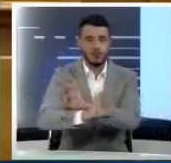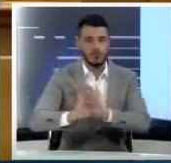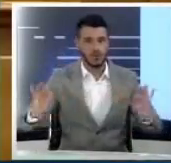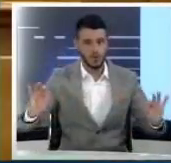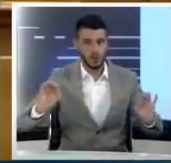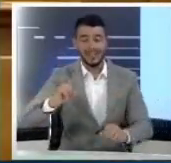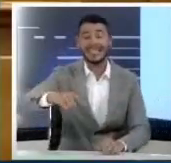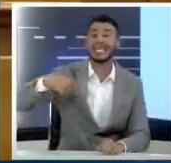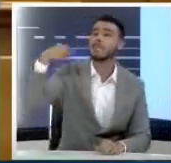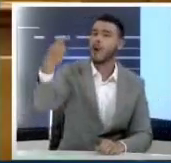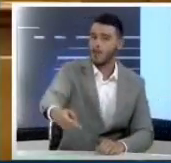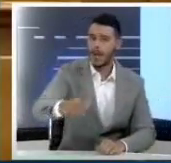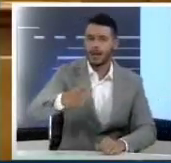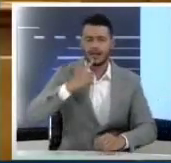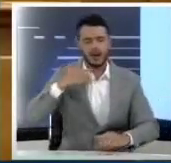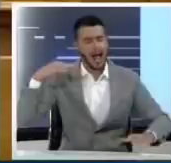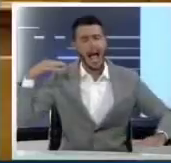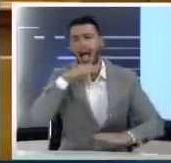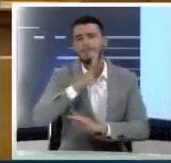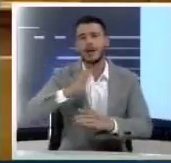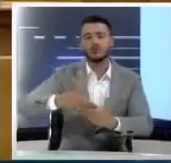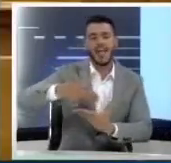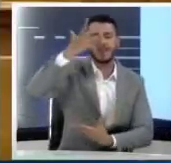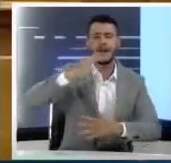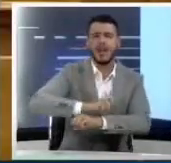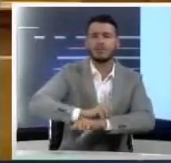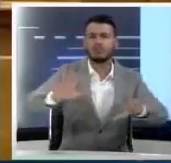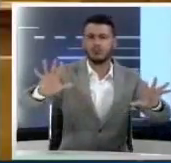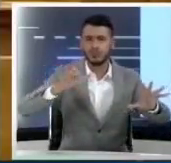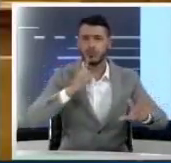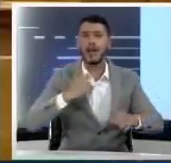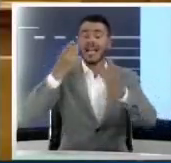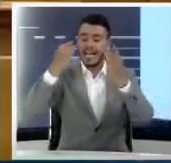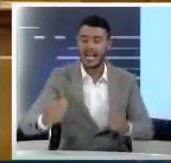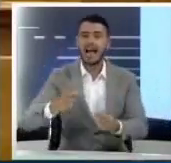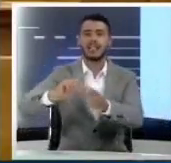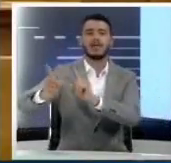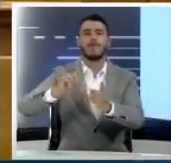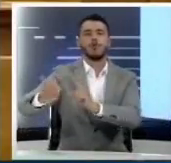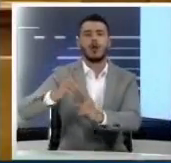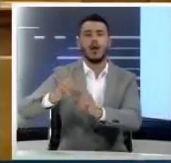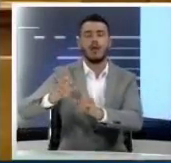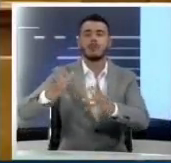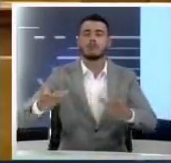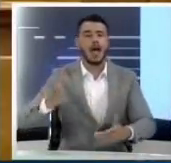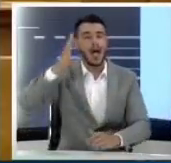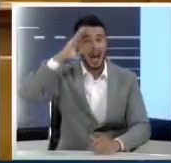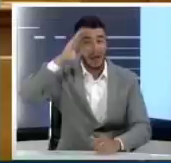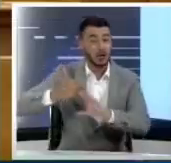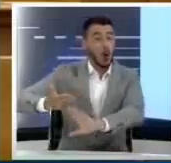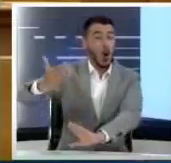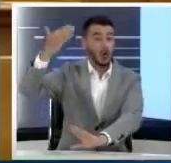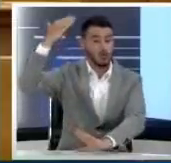θα το είχαν αγκαλιάσει και το Financial Times θα πει ότι είναι καλή συμφωνία. Και δεν είπα αυτό το Financial Times. Το Financial Times τότε